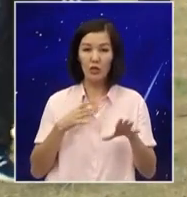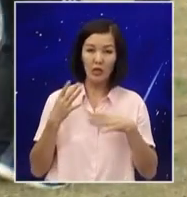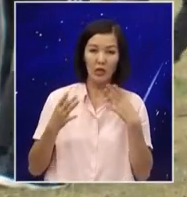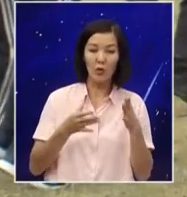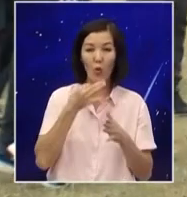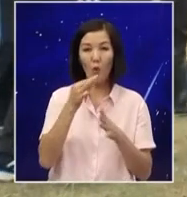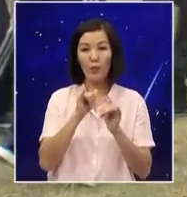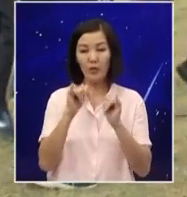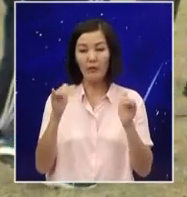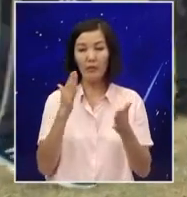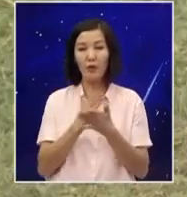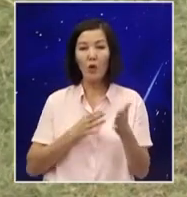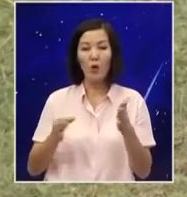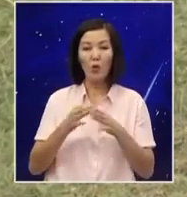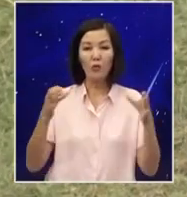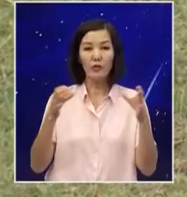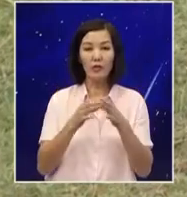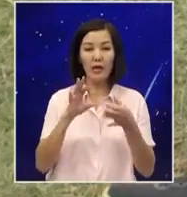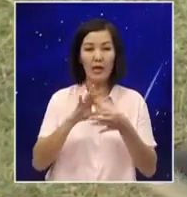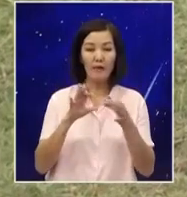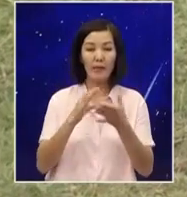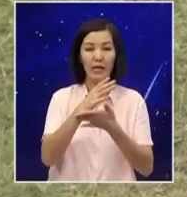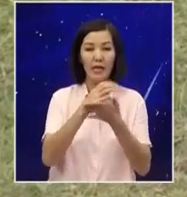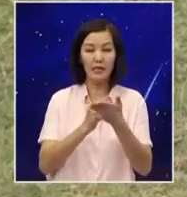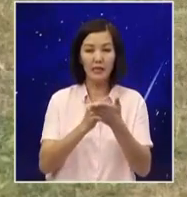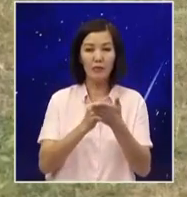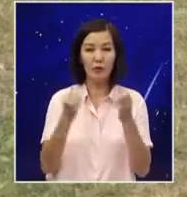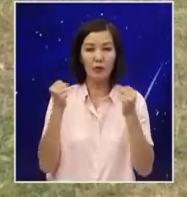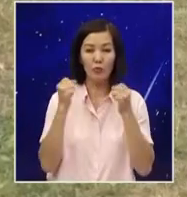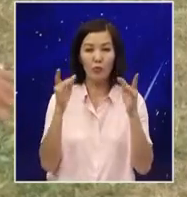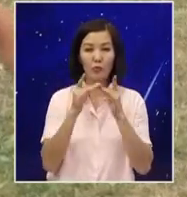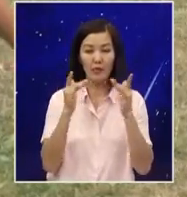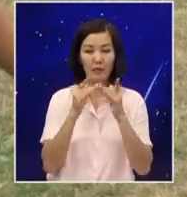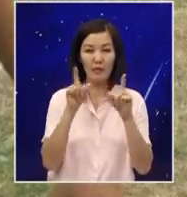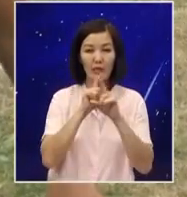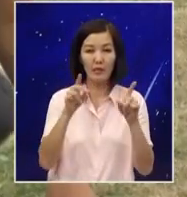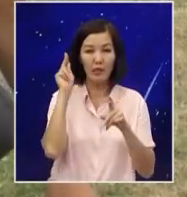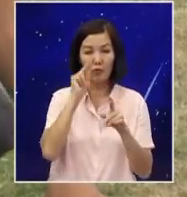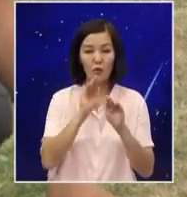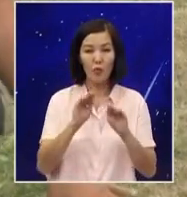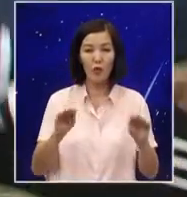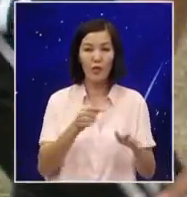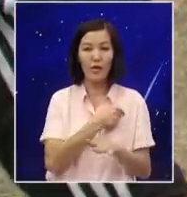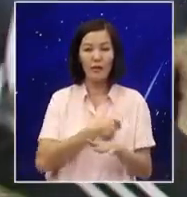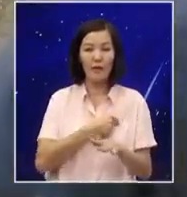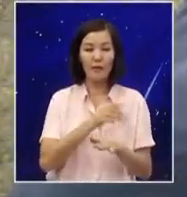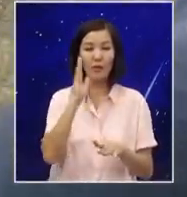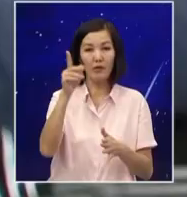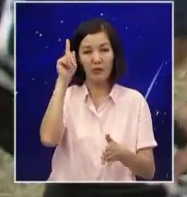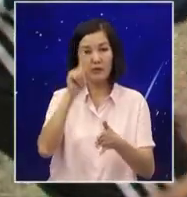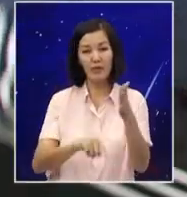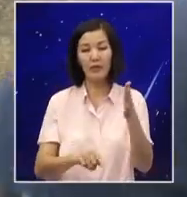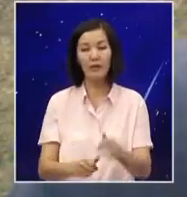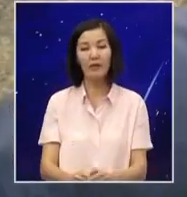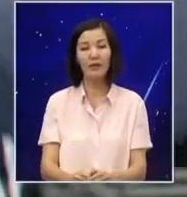көшкен. Облыстық құрамасының дені олимпиадалық резервтегі мамандандырылған спорт мектеп-интернатының оқушылары, бапкерлер олардың болашағына үлкен